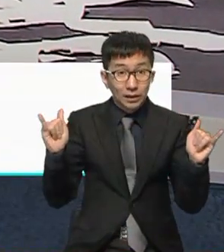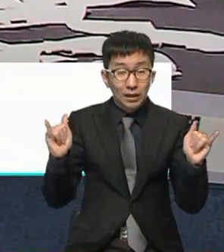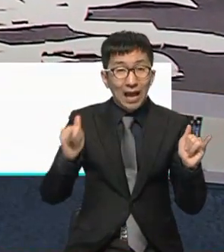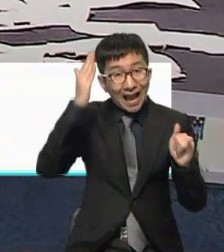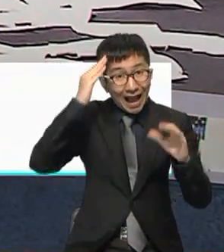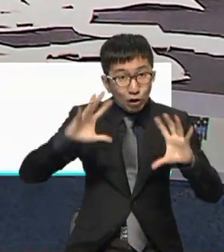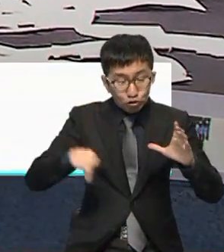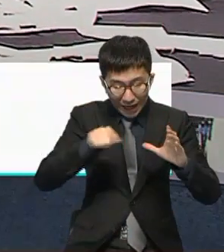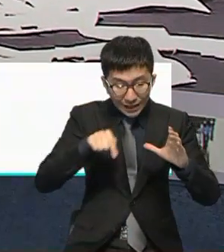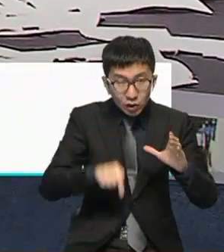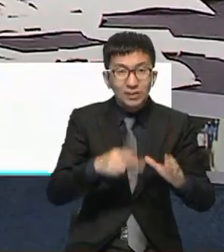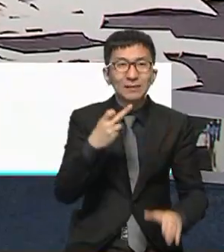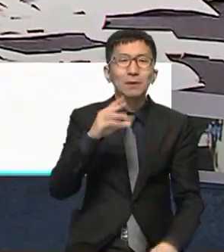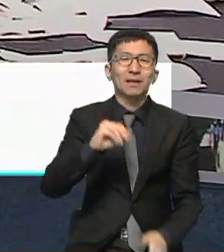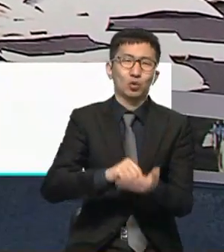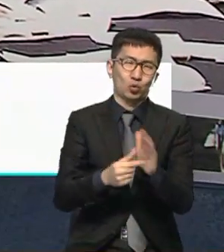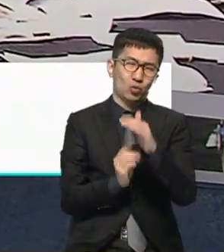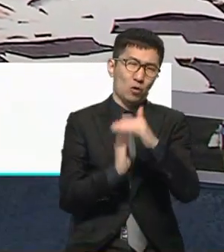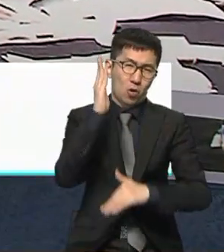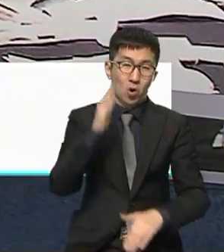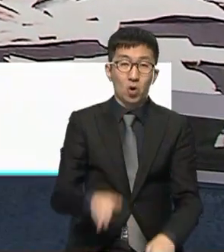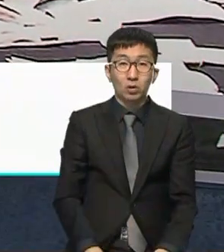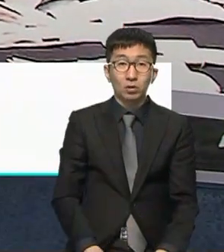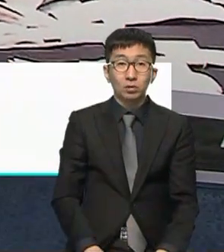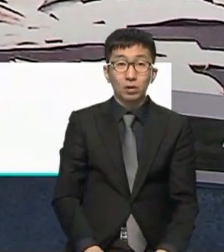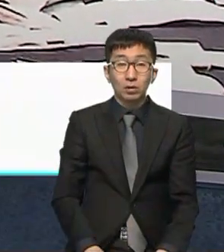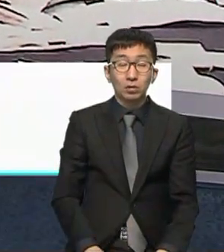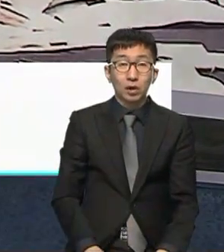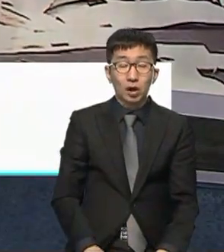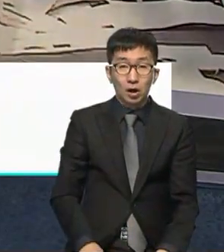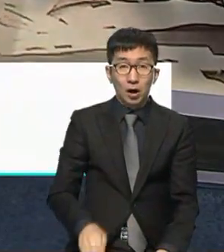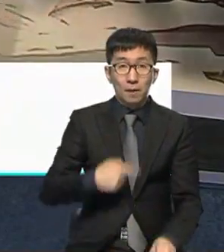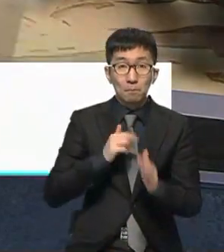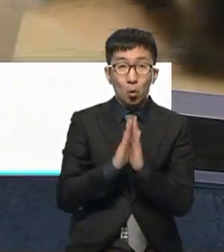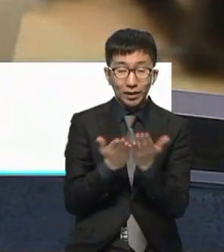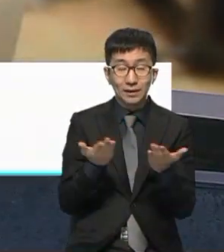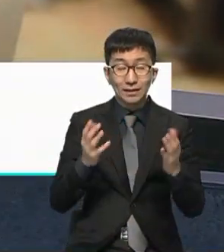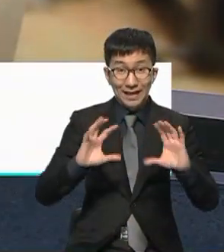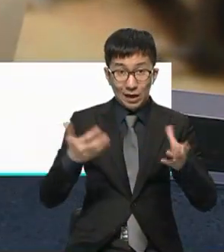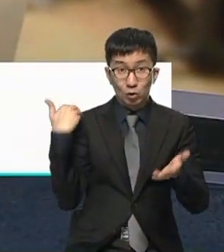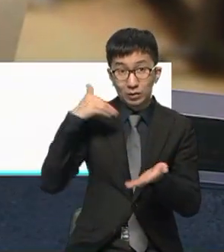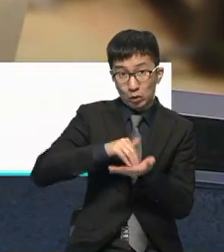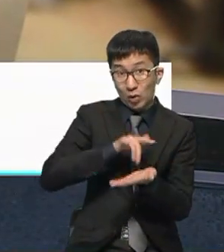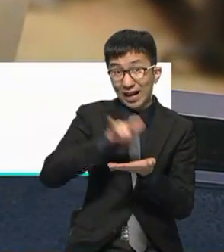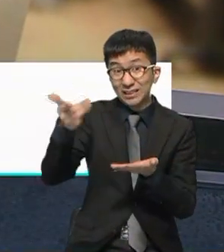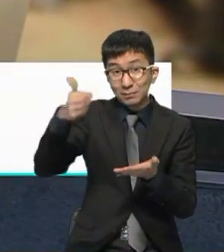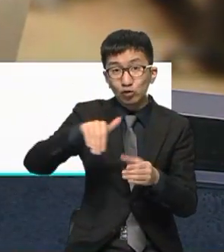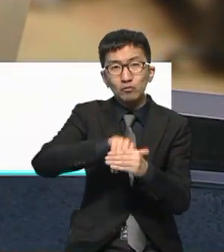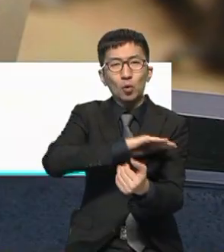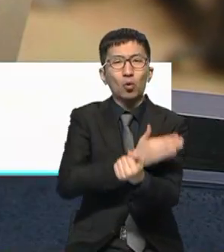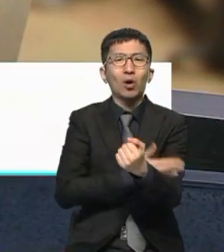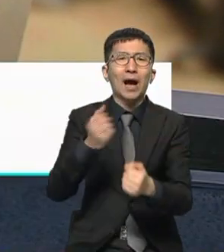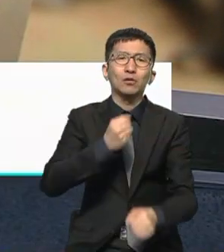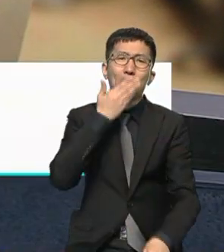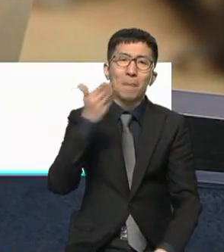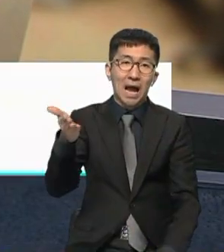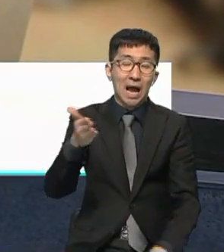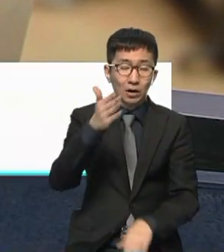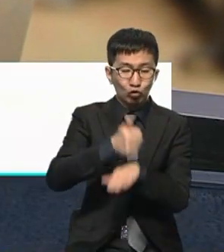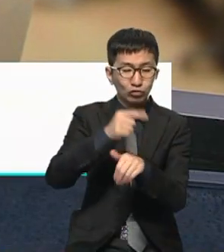외국인이 12만 명이 넘습니다. 그런데 자기 나라로 돌아가더라도 투표권은 그대로여서 법무부가